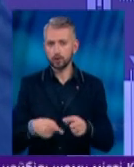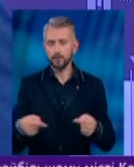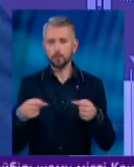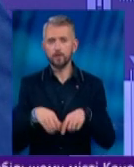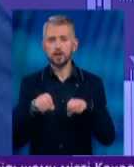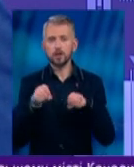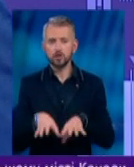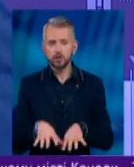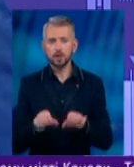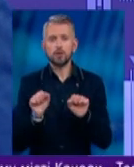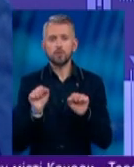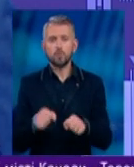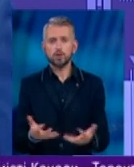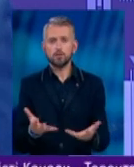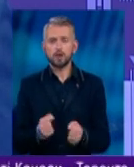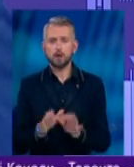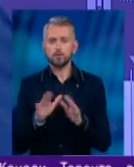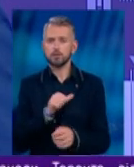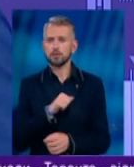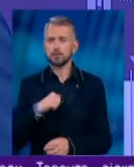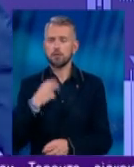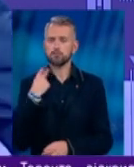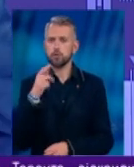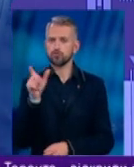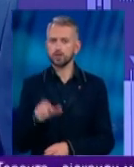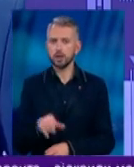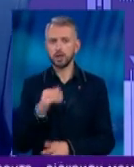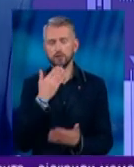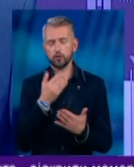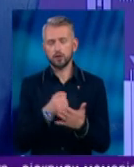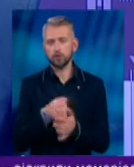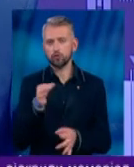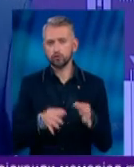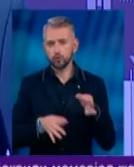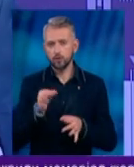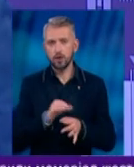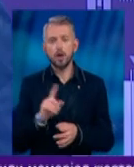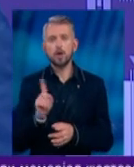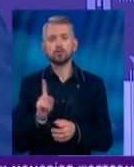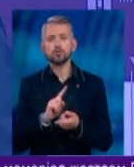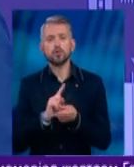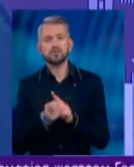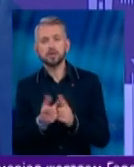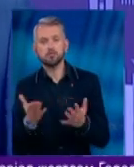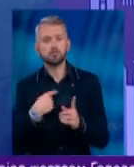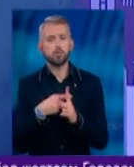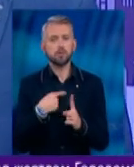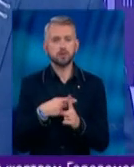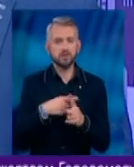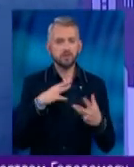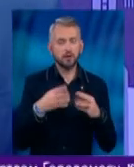рішення може прийняти тільки сам боржник, ну і відповідно звернутися до суду. Що ж зміниться, яких позитивних